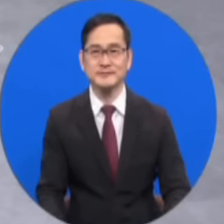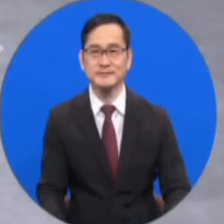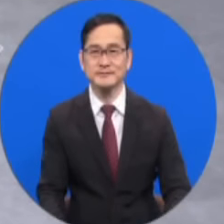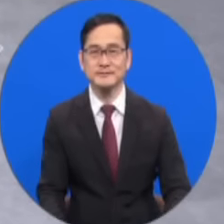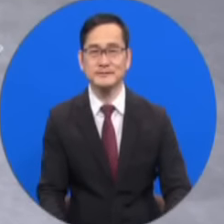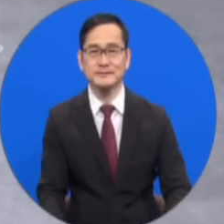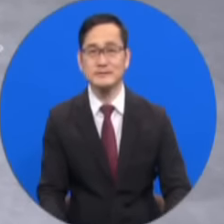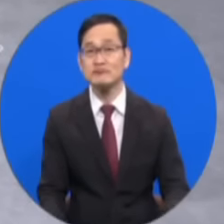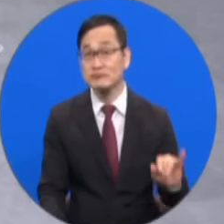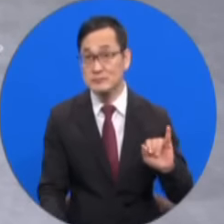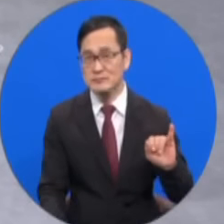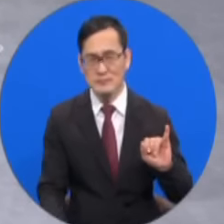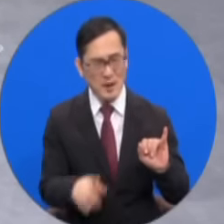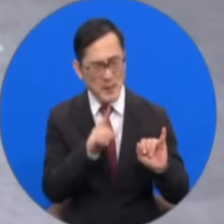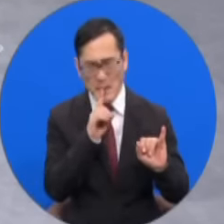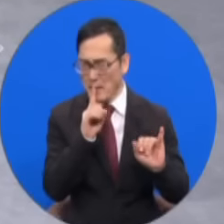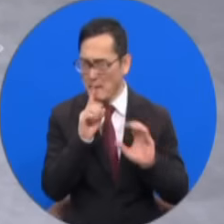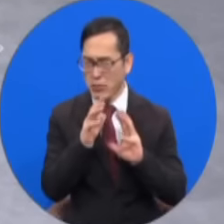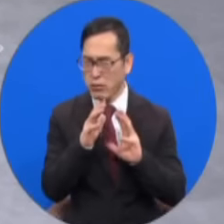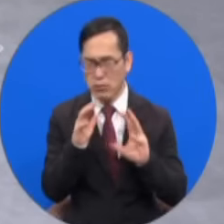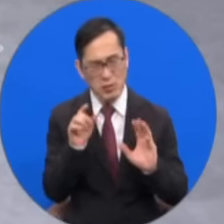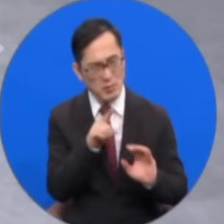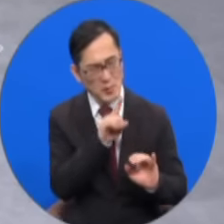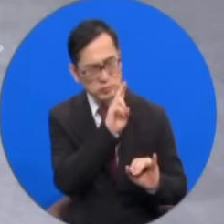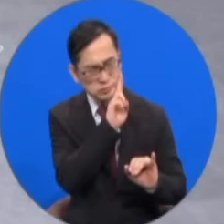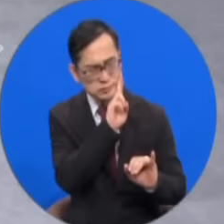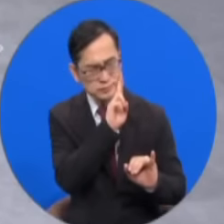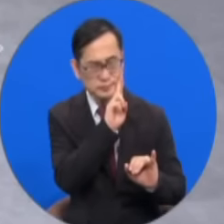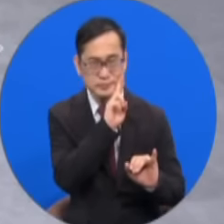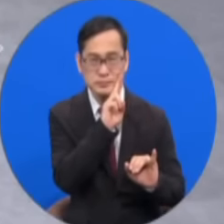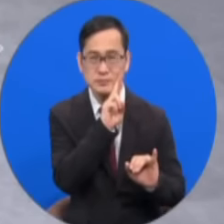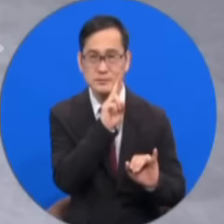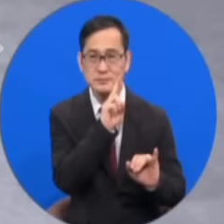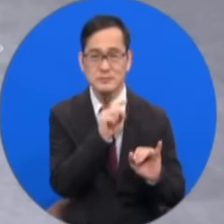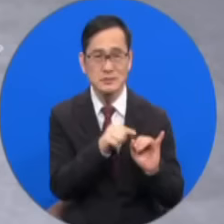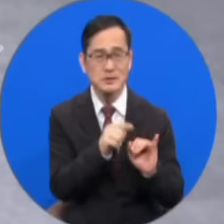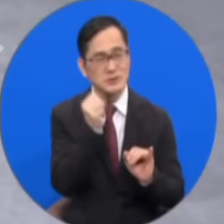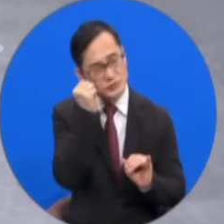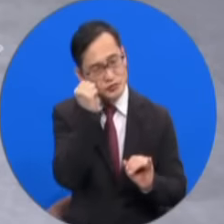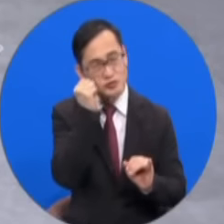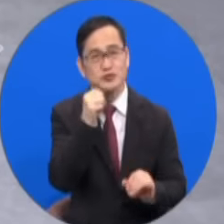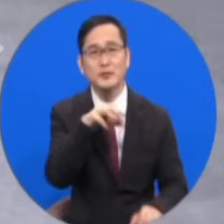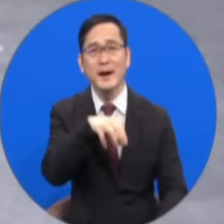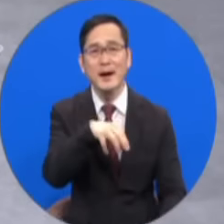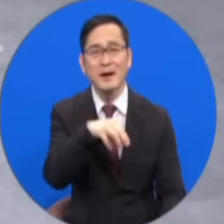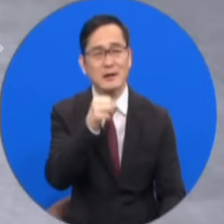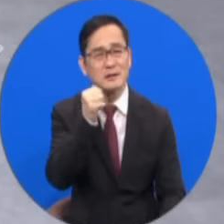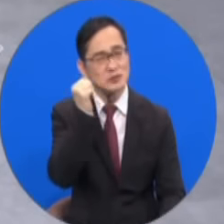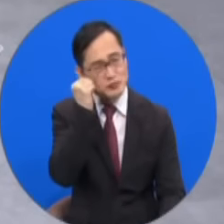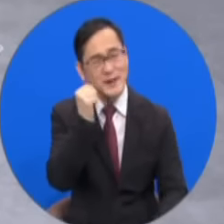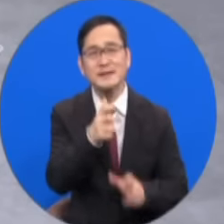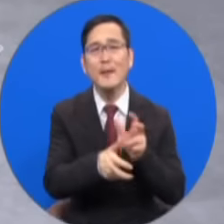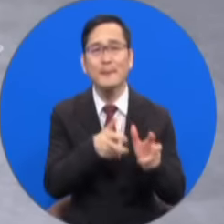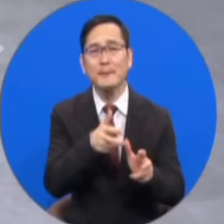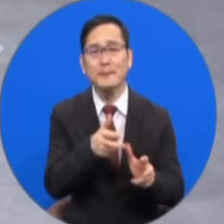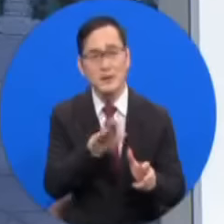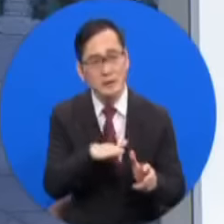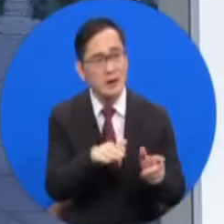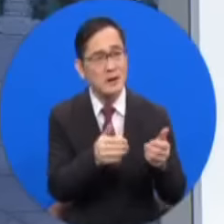문다 씨를 두고서 왜 이리 많은 의욕이 기된 걸까 숙박 사업장 이라더니 제주 주택의 정체 오늘 이야기해